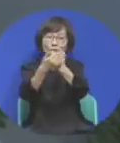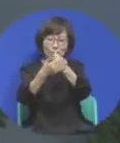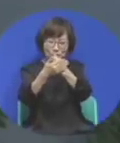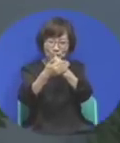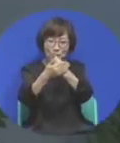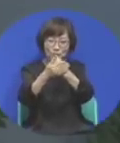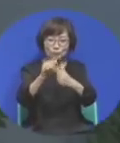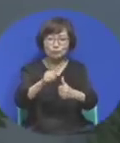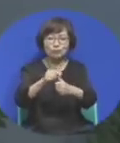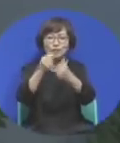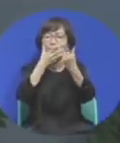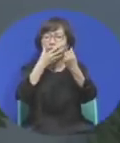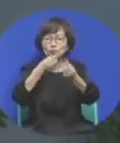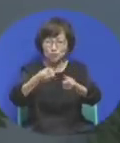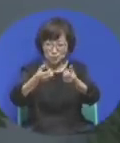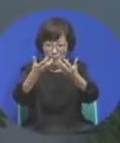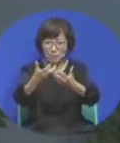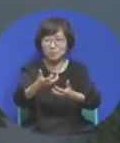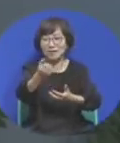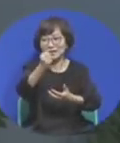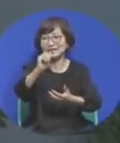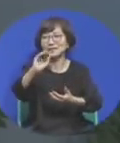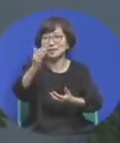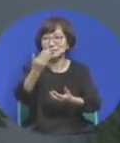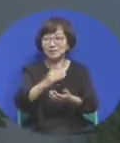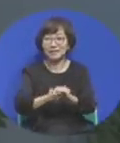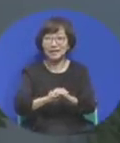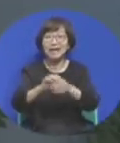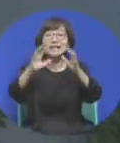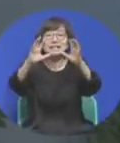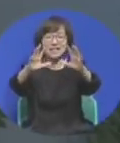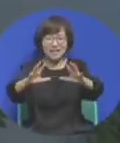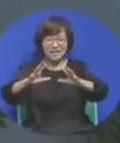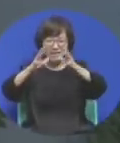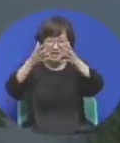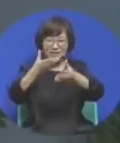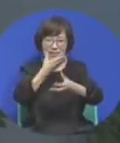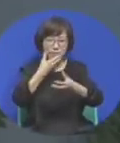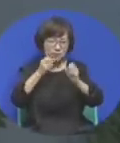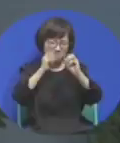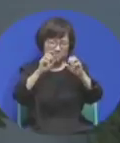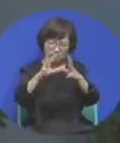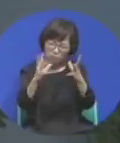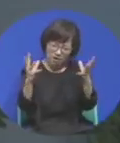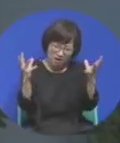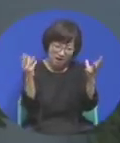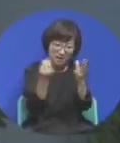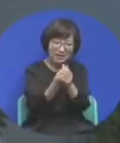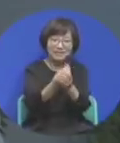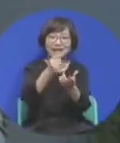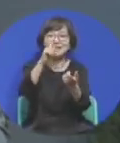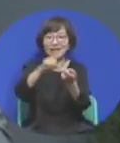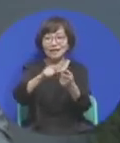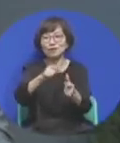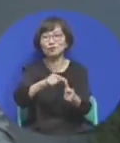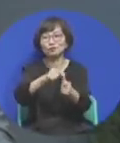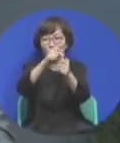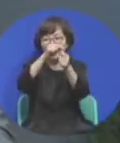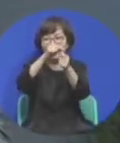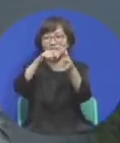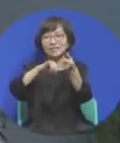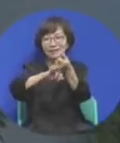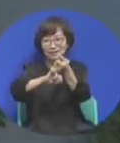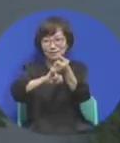the families of the earth shall be blessed. 세계복음화에 관한 구원의 메시지입니다. It's a message of salvation pertaining to